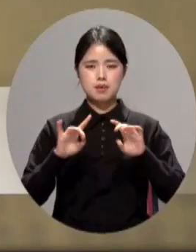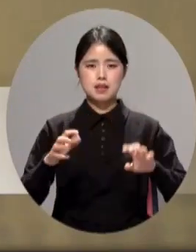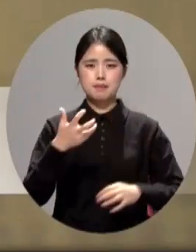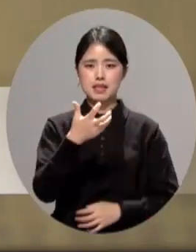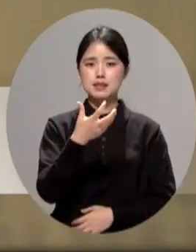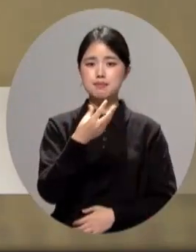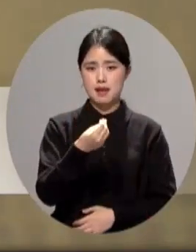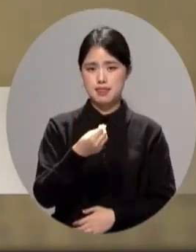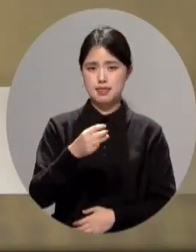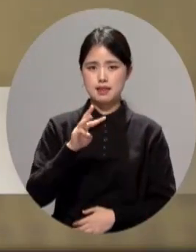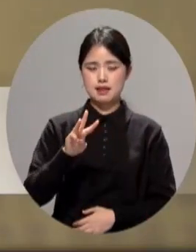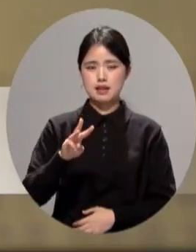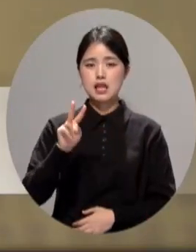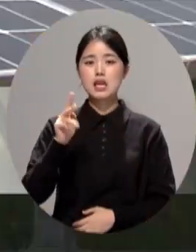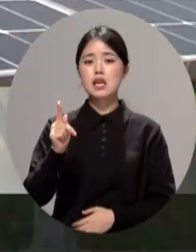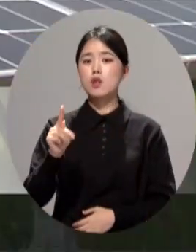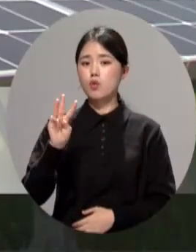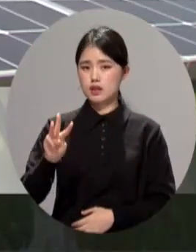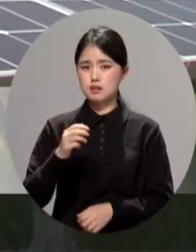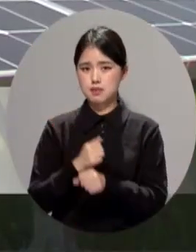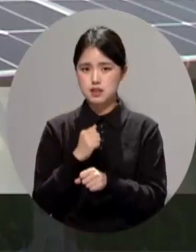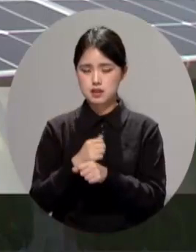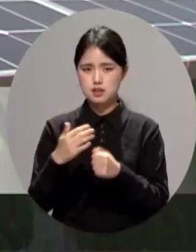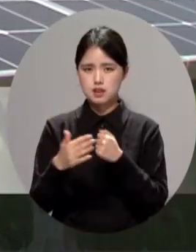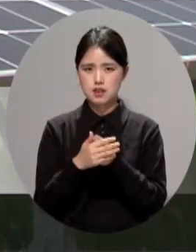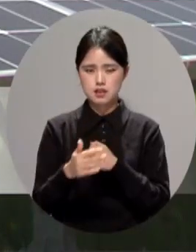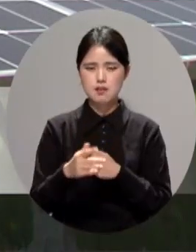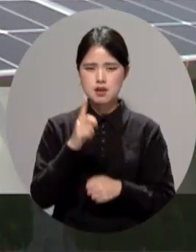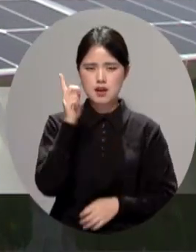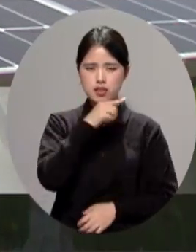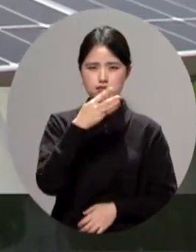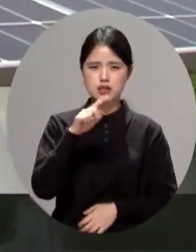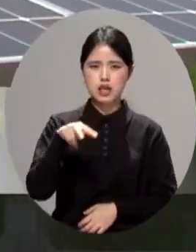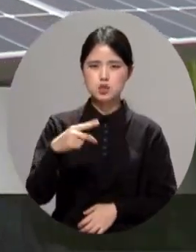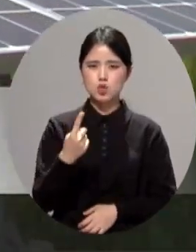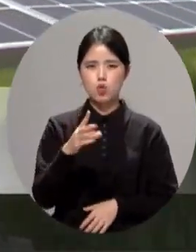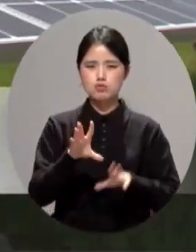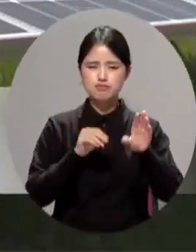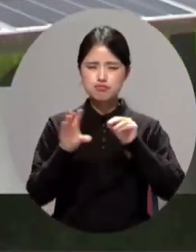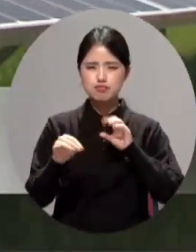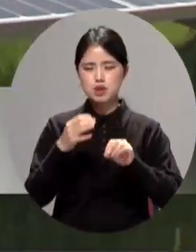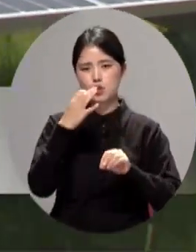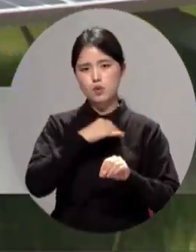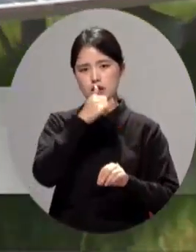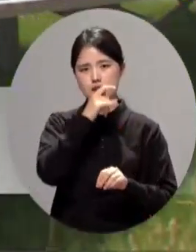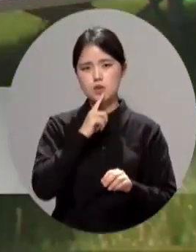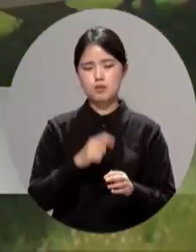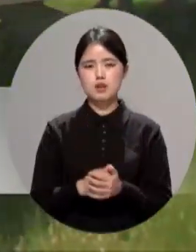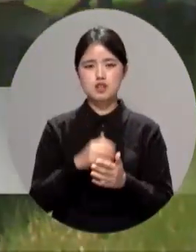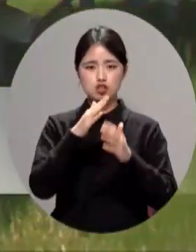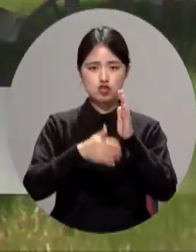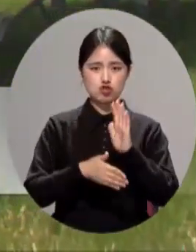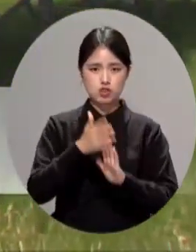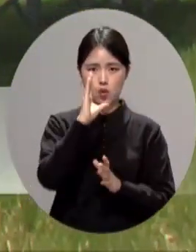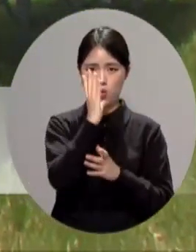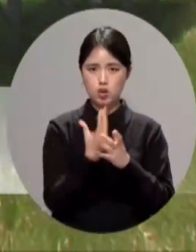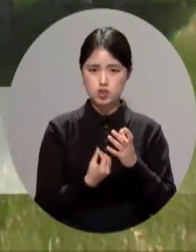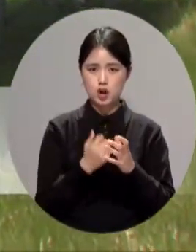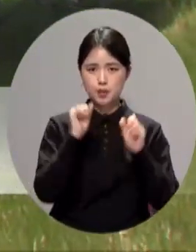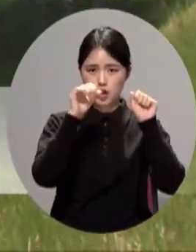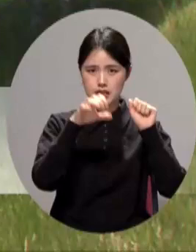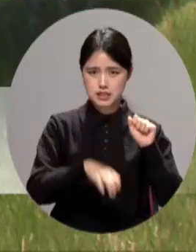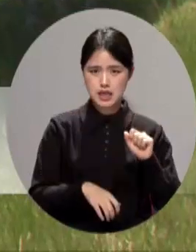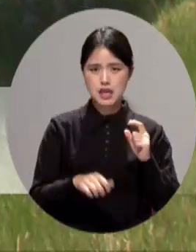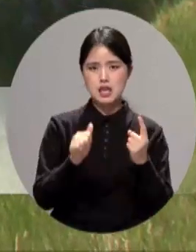생산하며 342톤의 이산화탄소를 흡수하는 효과를 거두고 있다고 밝혔습니다 전주시는 월드컵 경기장에